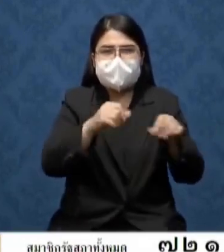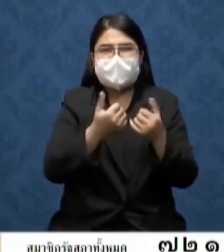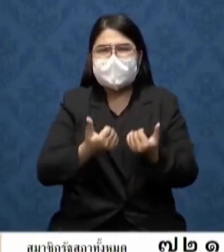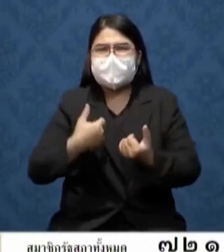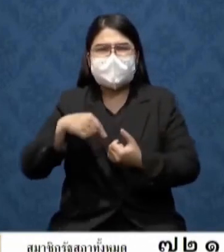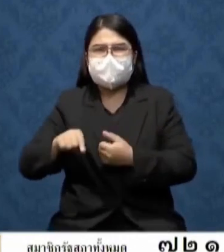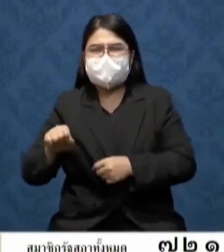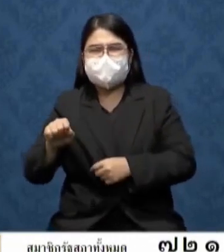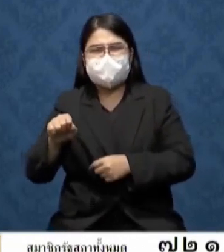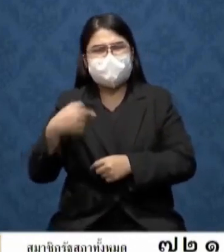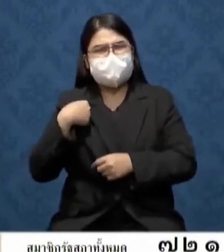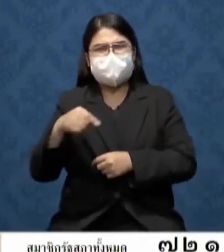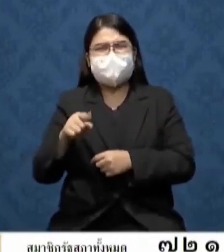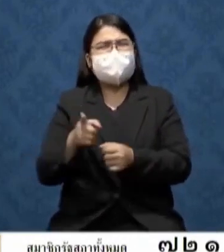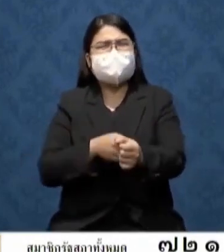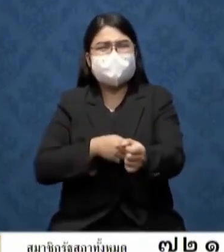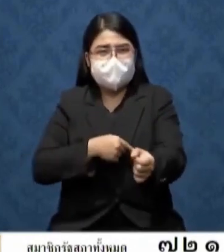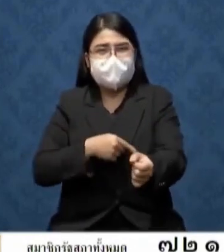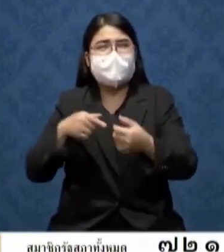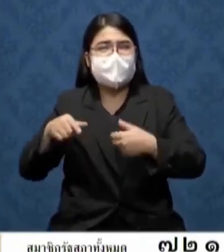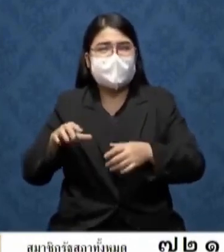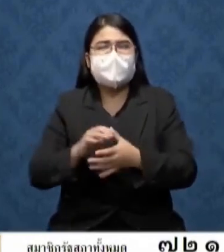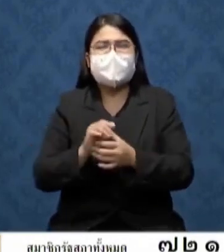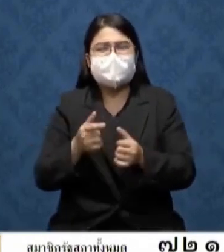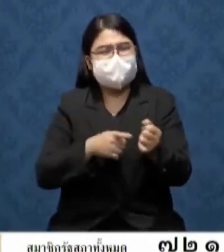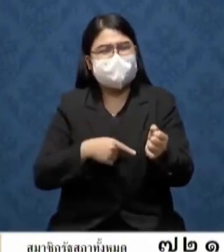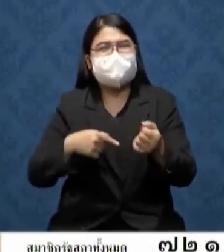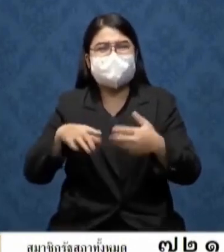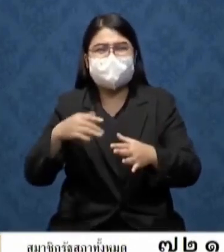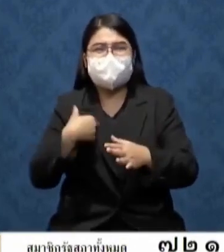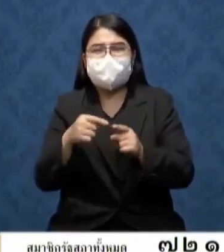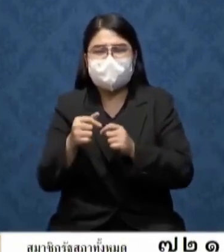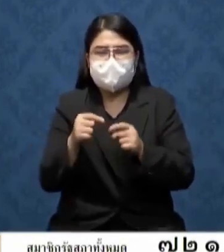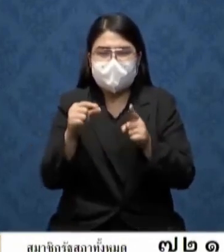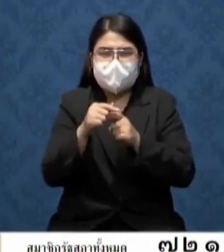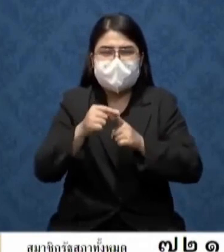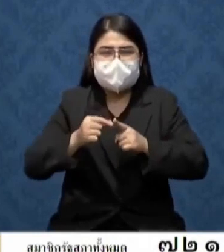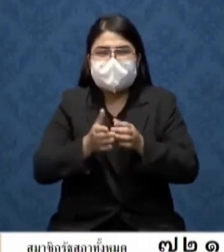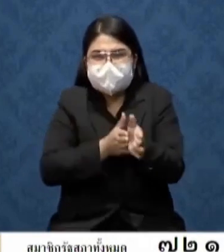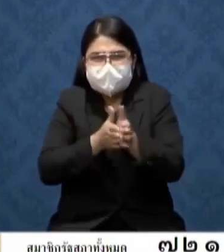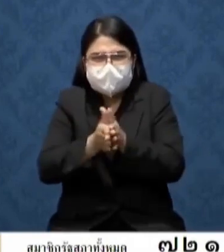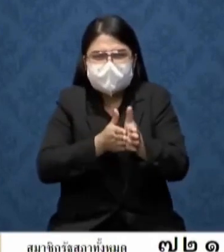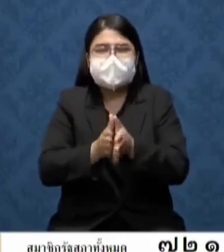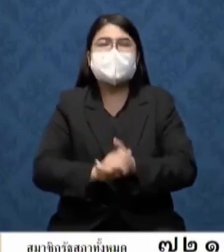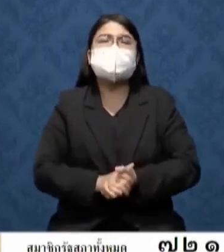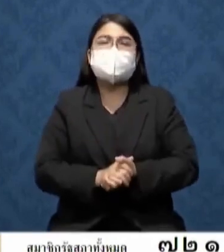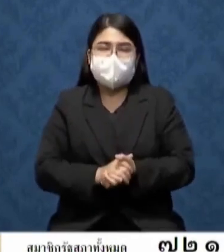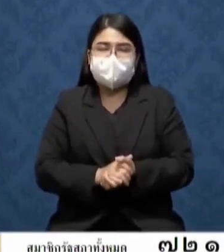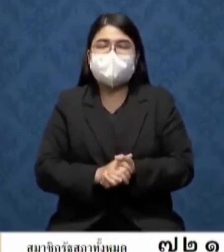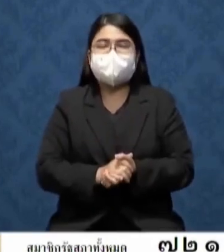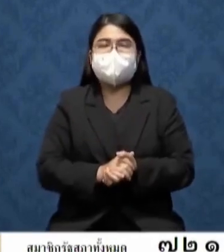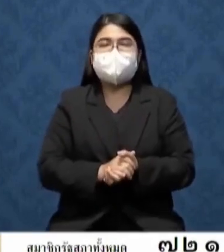ไม่ใช่สุดต่งช้าไปแล้ด้ส้ไปกบการทประเทศไทยเนจะตอบสนองกคทไทยทโคนอื่นเขาทำได้เพรฉั้